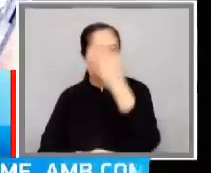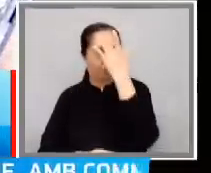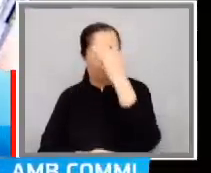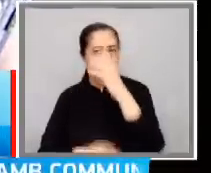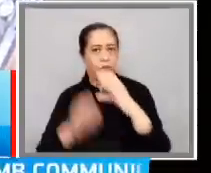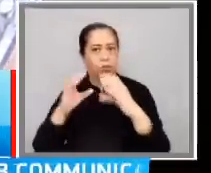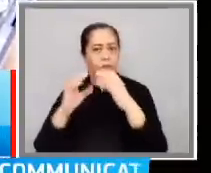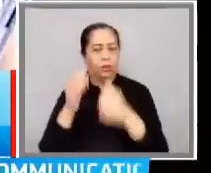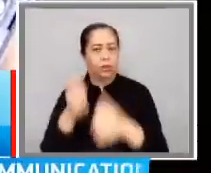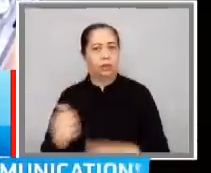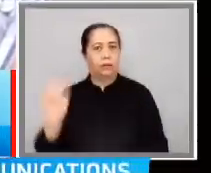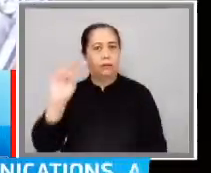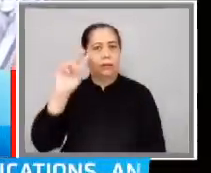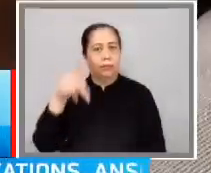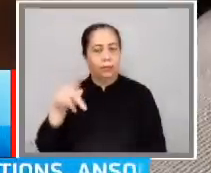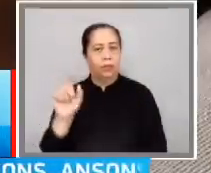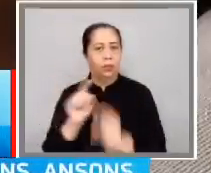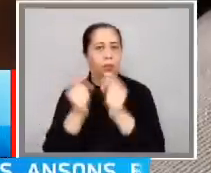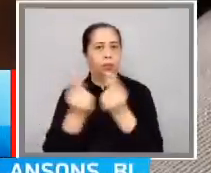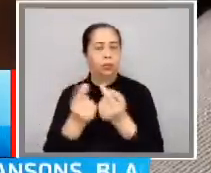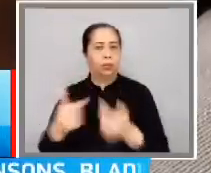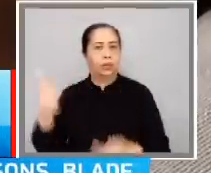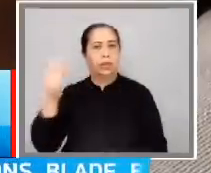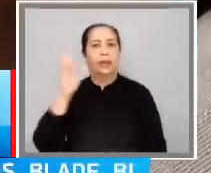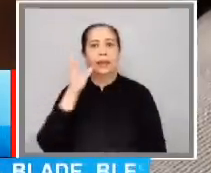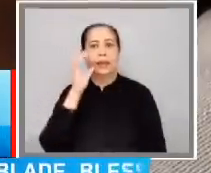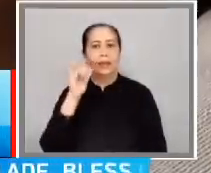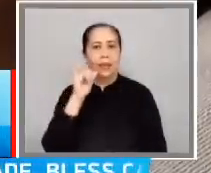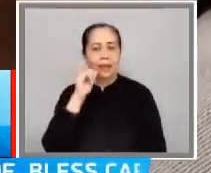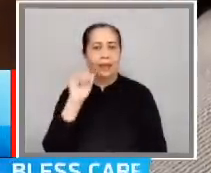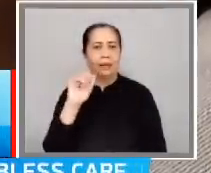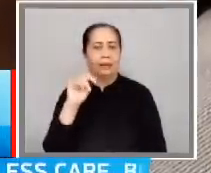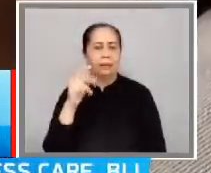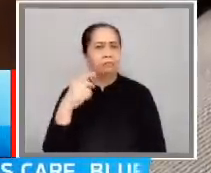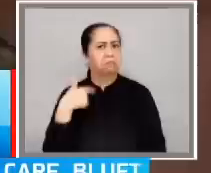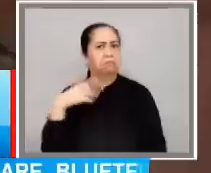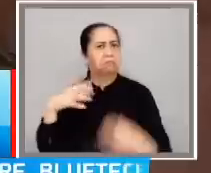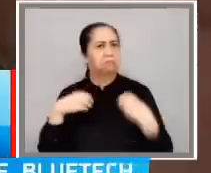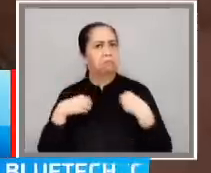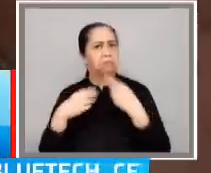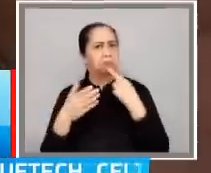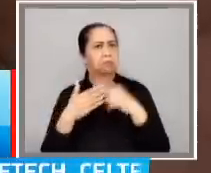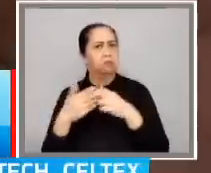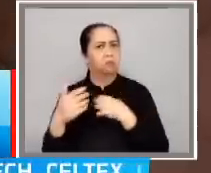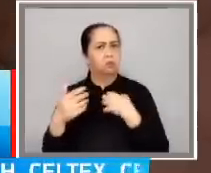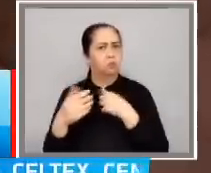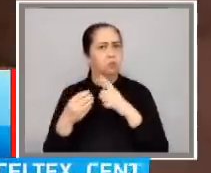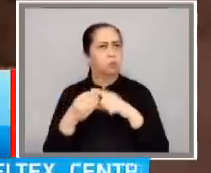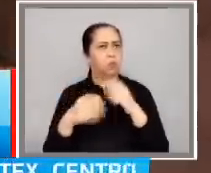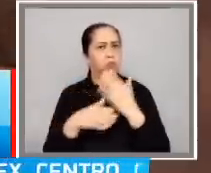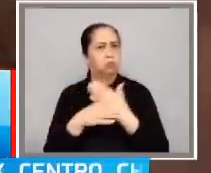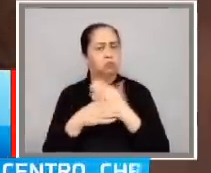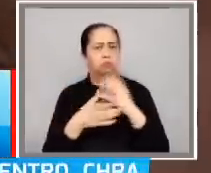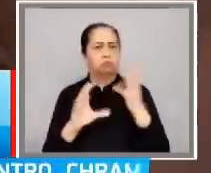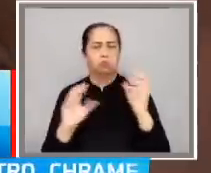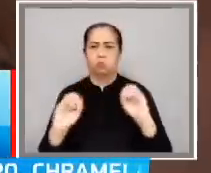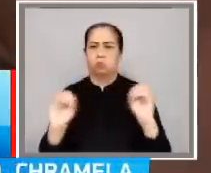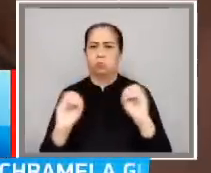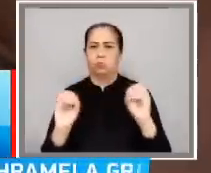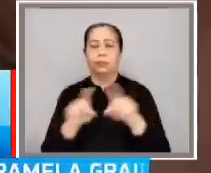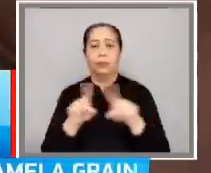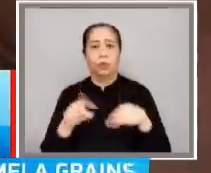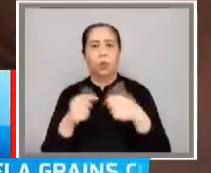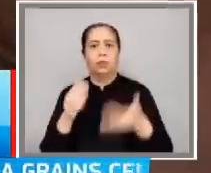Vice President and Group Head Cathy Yang, wala pa naman silang natatanggap na report tungkol sa mga aberya. Pero all systems gone raw